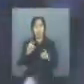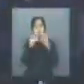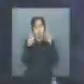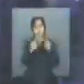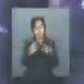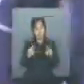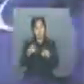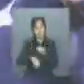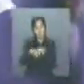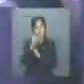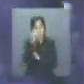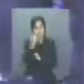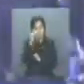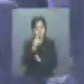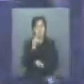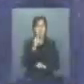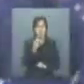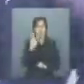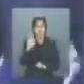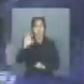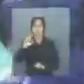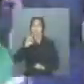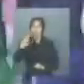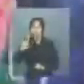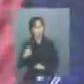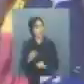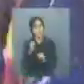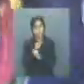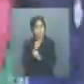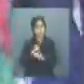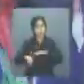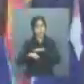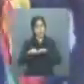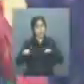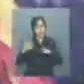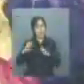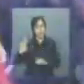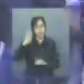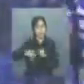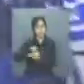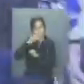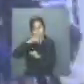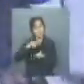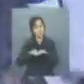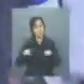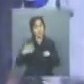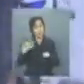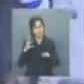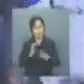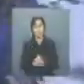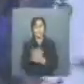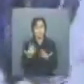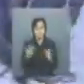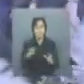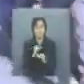อเชียหรือว่า AFC นะคะถึงการทำงานไม่มีมาตรฐานของบริษัทไทยพรีเมียร์ลีกซึ่งเรื่องนี้จะได้บทสรุป